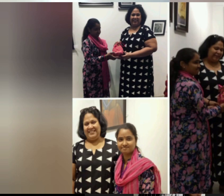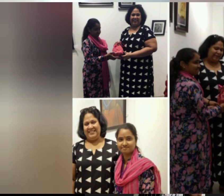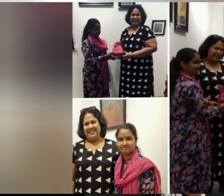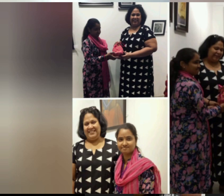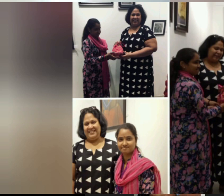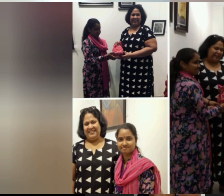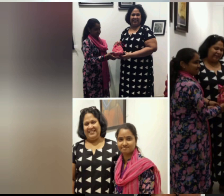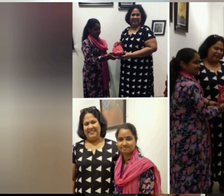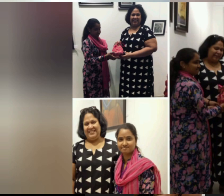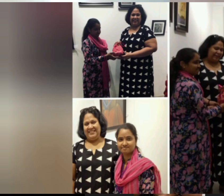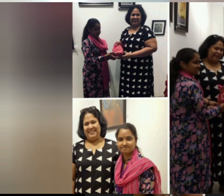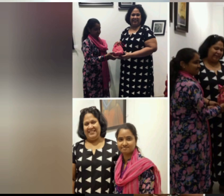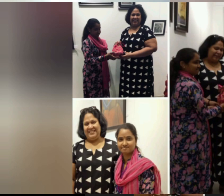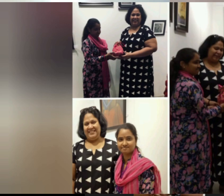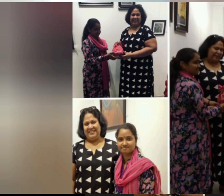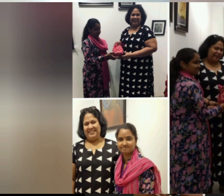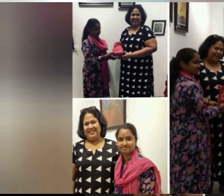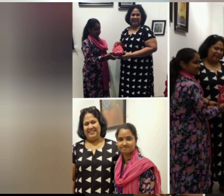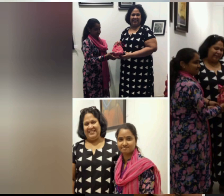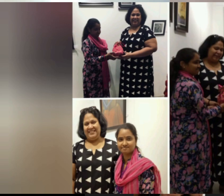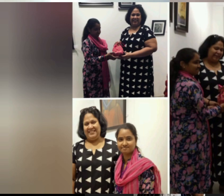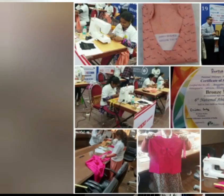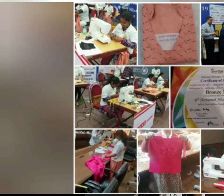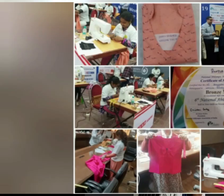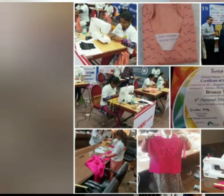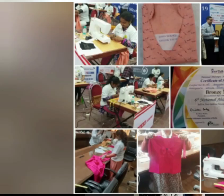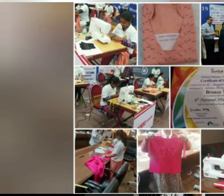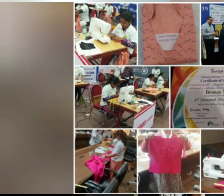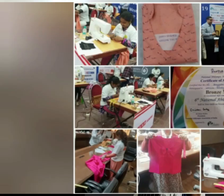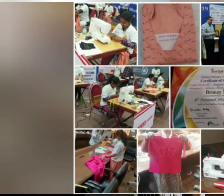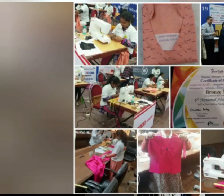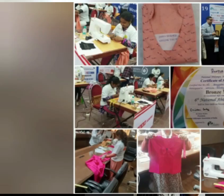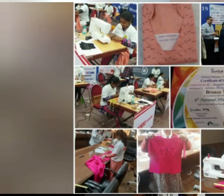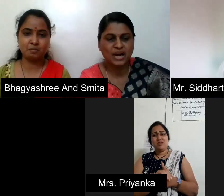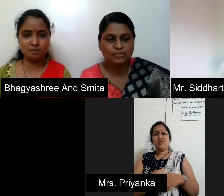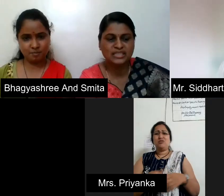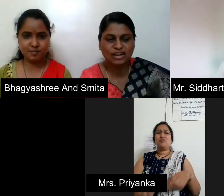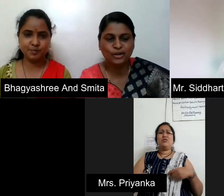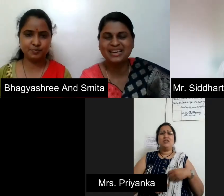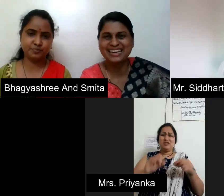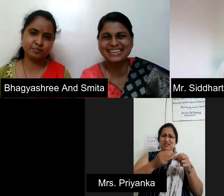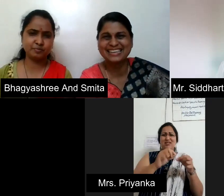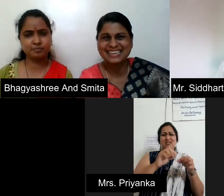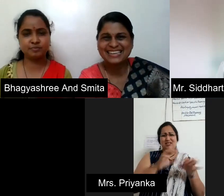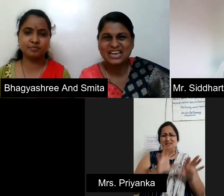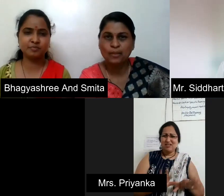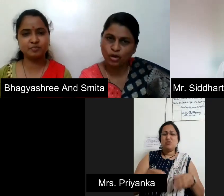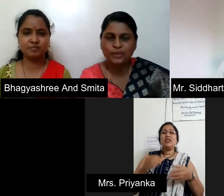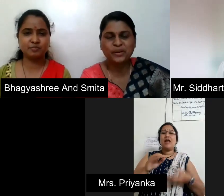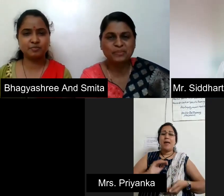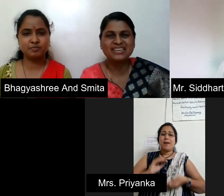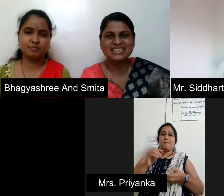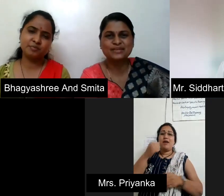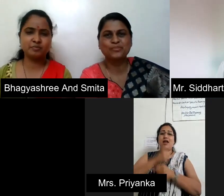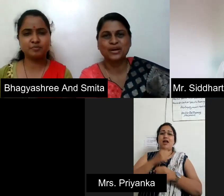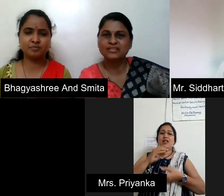2019 में फिर ये फैशन डिजाइनिंग में ब्रांज मिला, बाद में सिल्वर मिला अबे